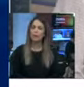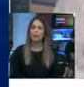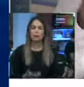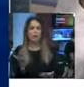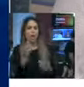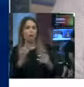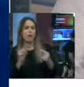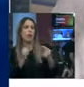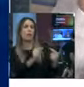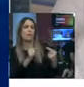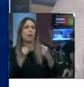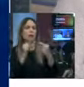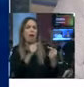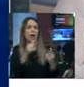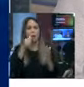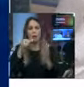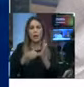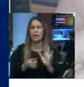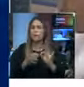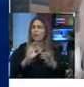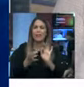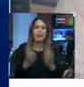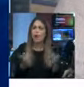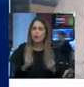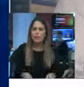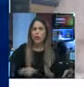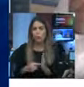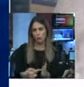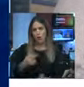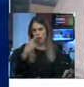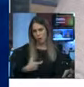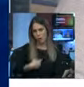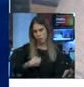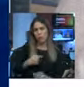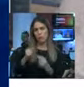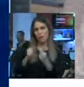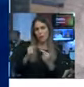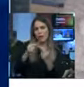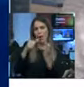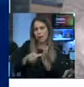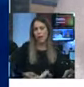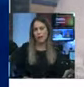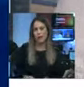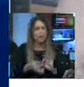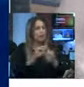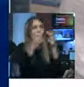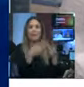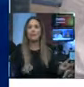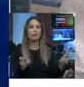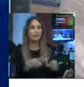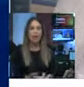הבנק באופן דיגיטלי? זה עדיין לא הבנתי. אני לדוגמה מתמקח עם הבנק. אז איך אני מתמקח עם הבנק באופן דיגיטלי? לדבר עם הדיגיטל, להגיד